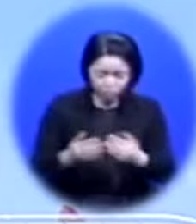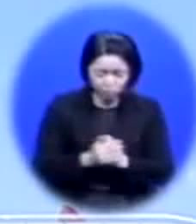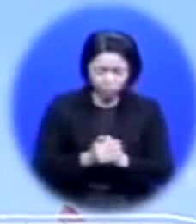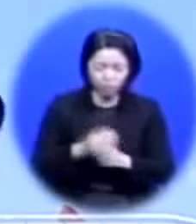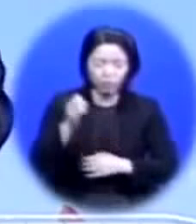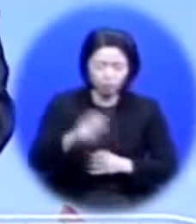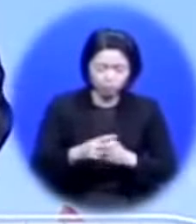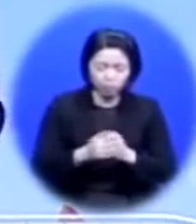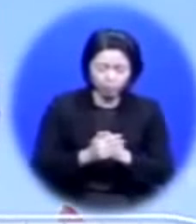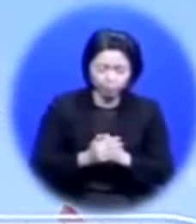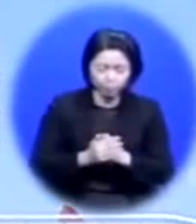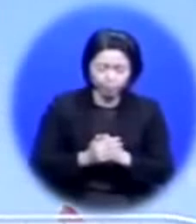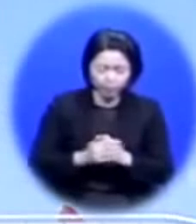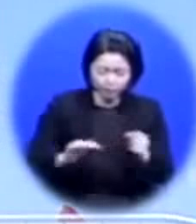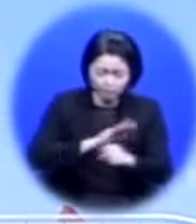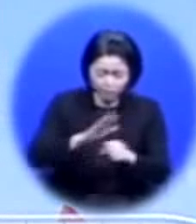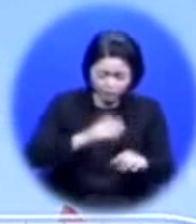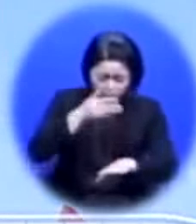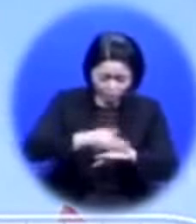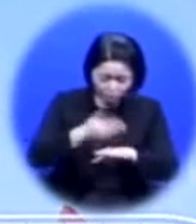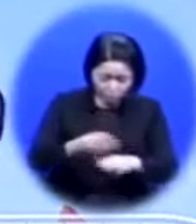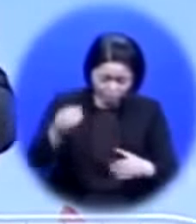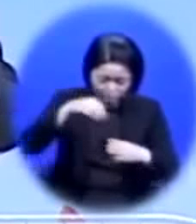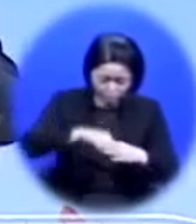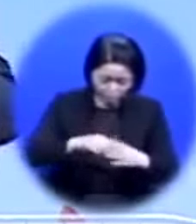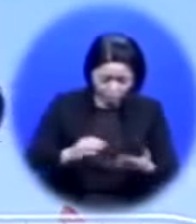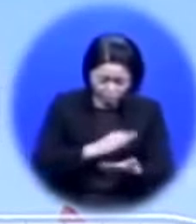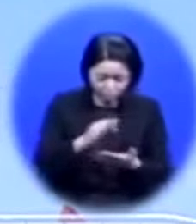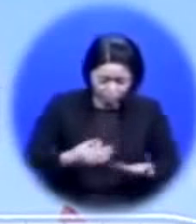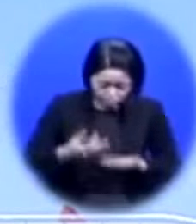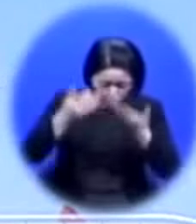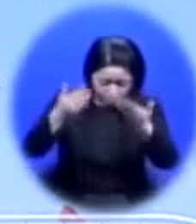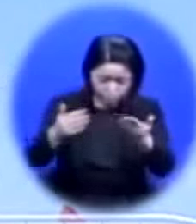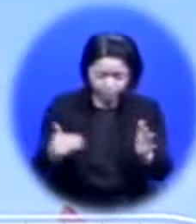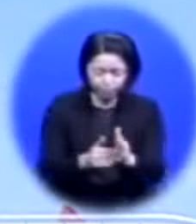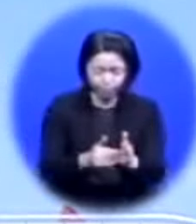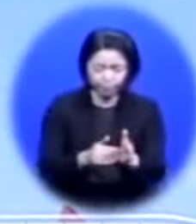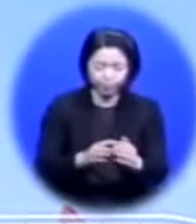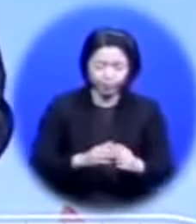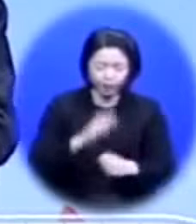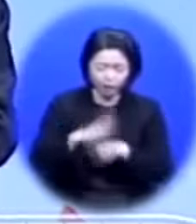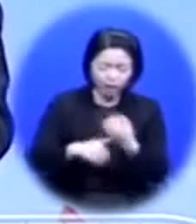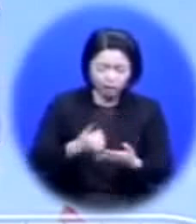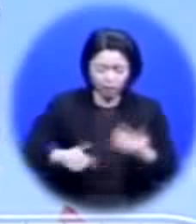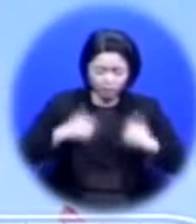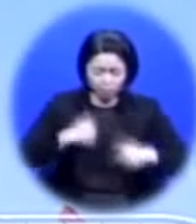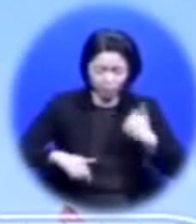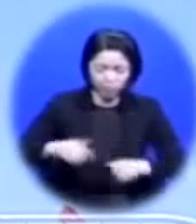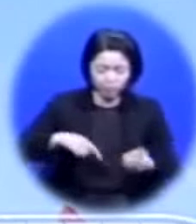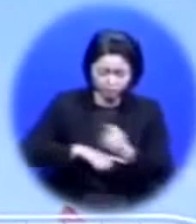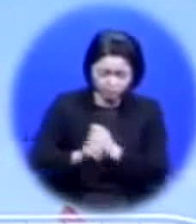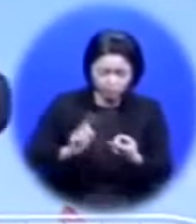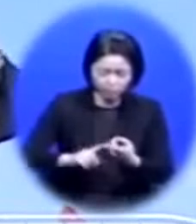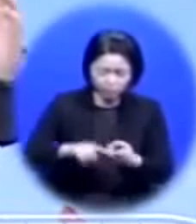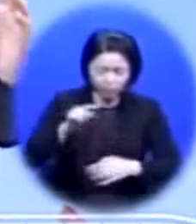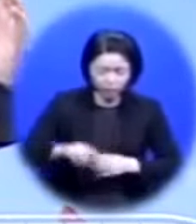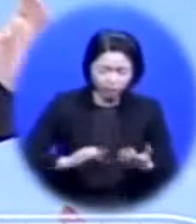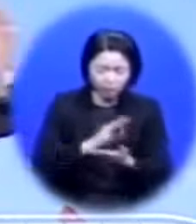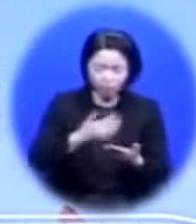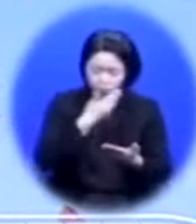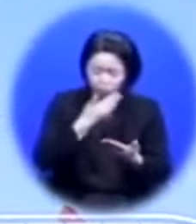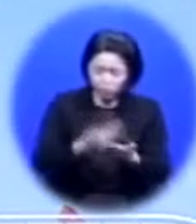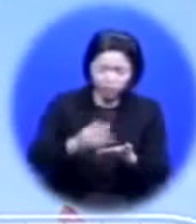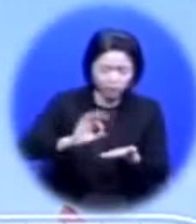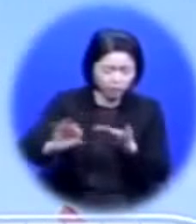그리고 사랑과 감사를 담은 헌금을 주님께 드렸습니다 하나님 기뻐하는 뜻대로이 헌금이 귀하게